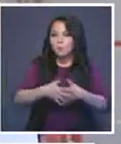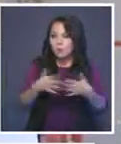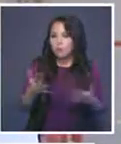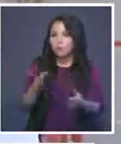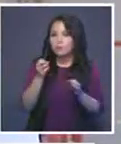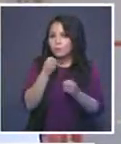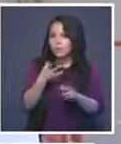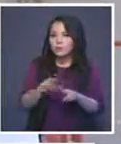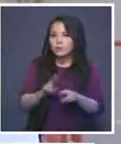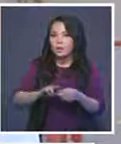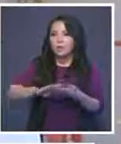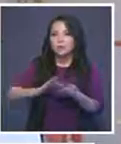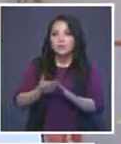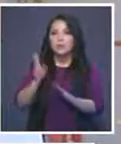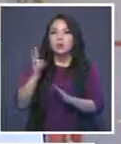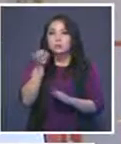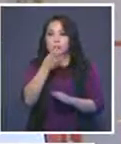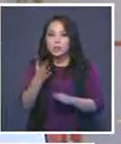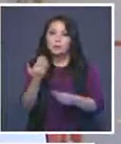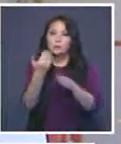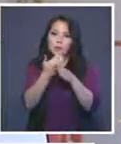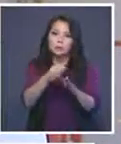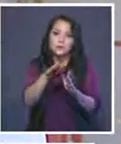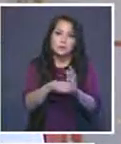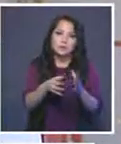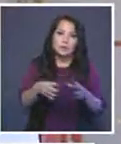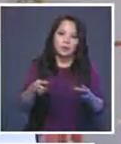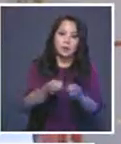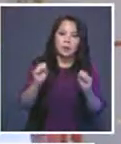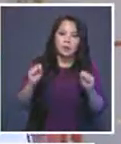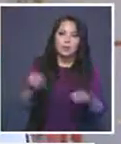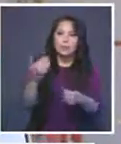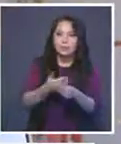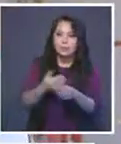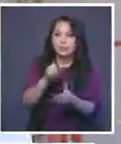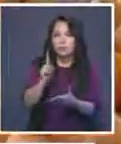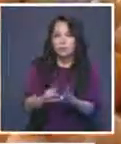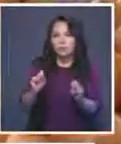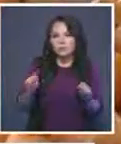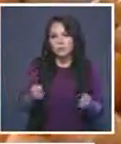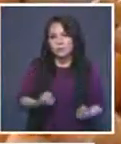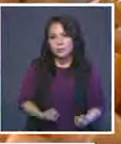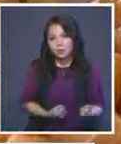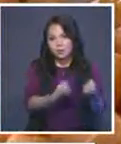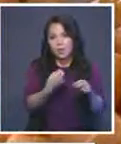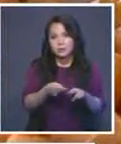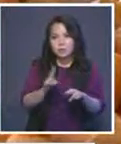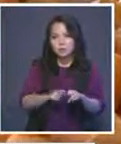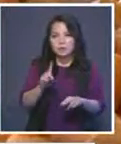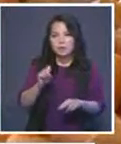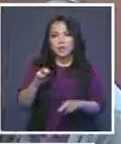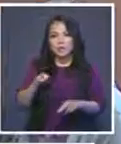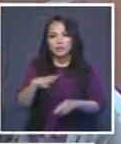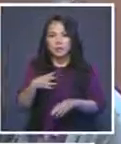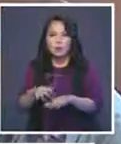жаңағы жағдайдағы адамдар өздерінің жаңағы әл-ауқаттарын бір түзеп алатын үлкен себеп болар еді. Айта кетейік, бұл зекет қоры